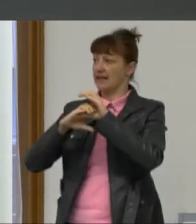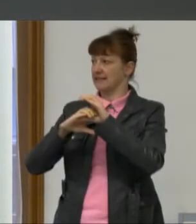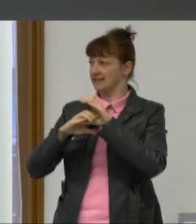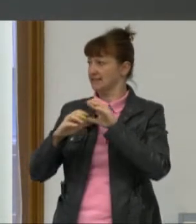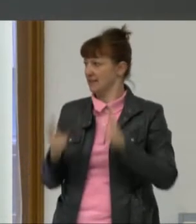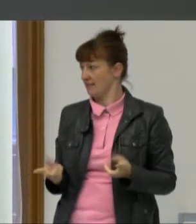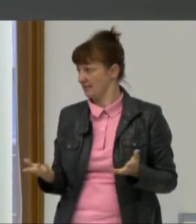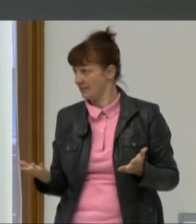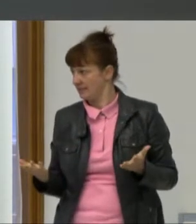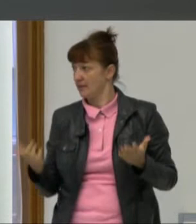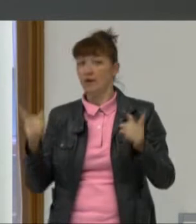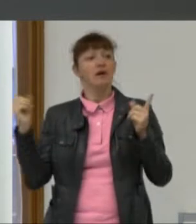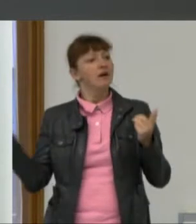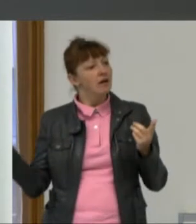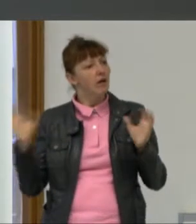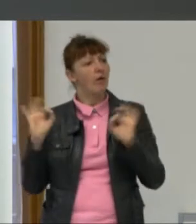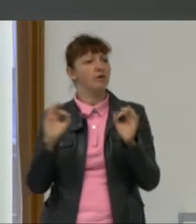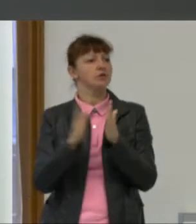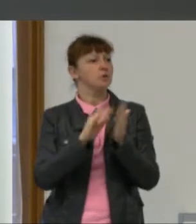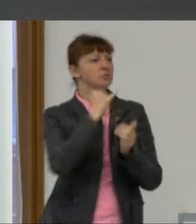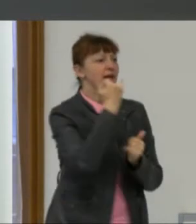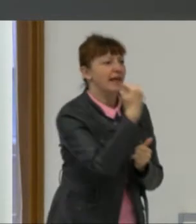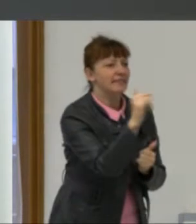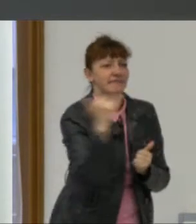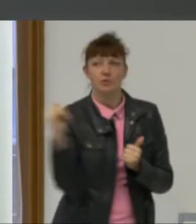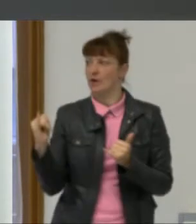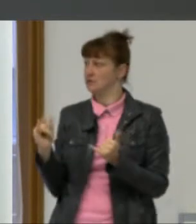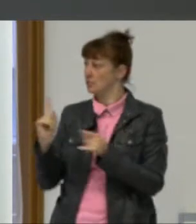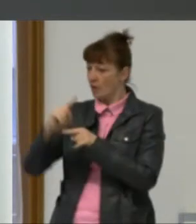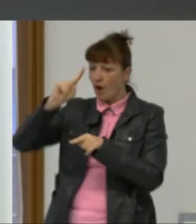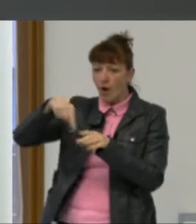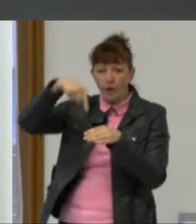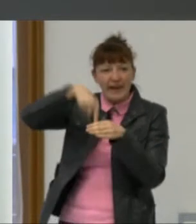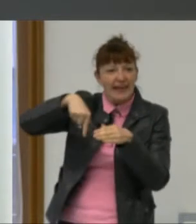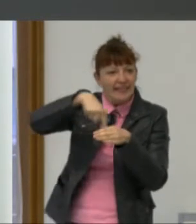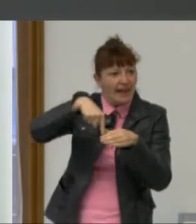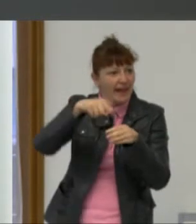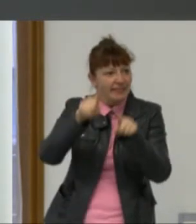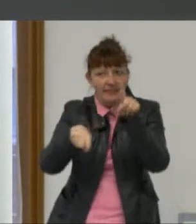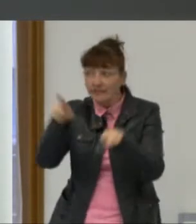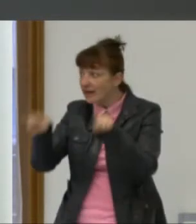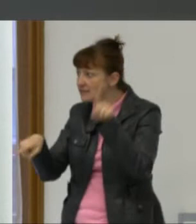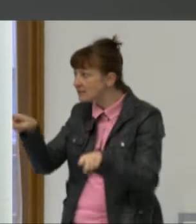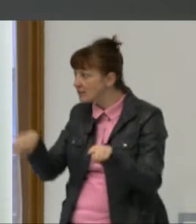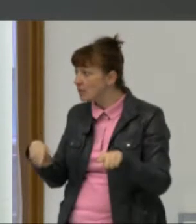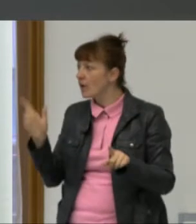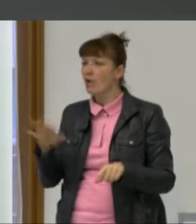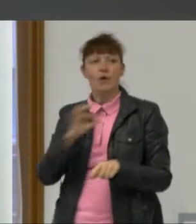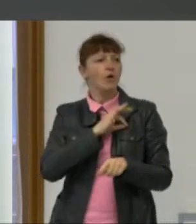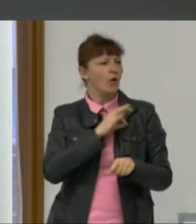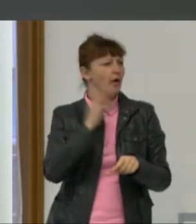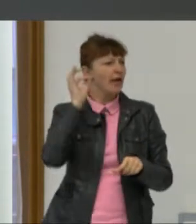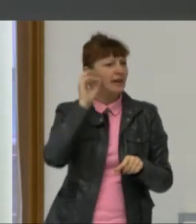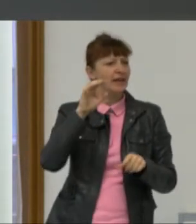Prinzip geht es, wie gesagt, um die Konzepte Individualisierung und innere Differenzierung. Und Kollegin Marianne Wilhelm von der